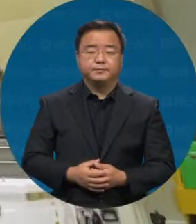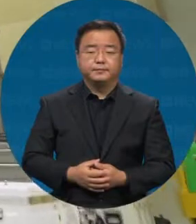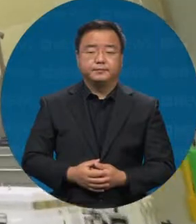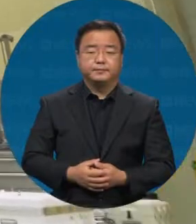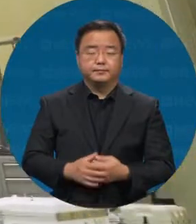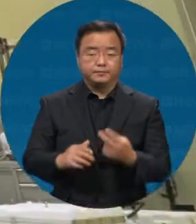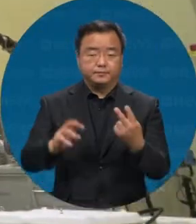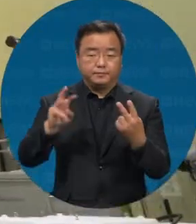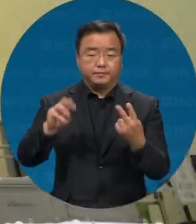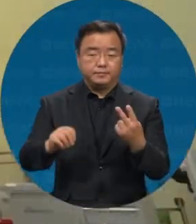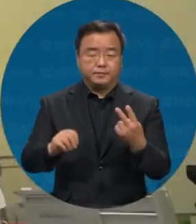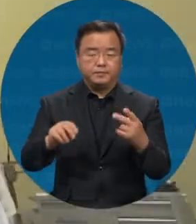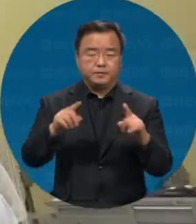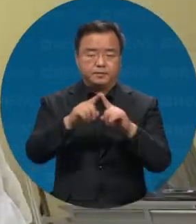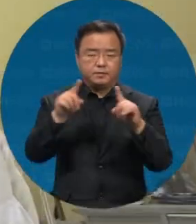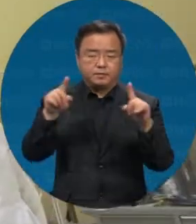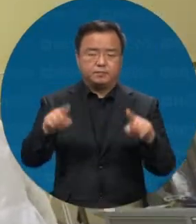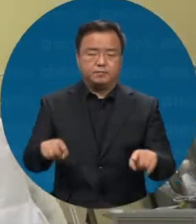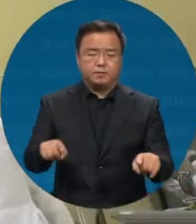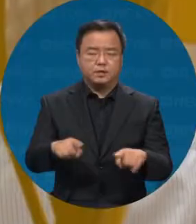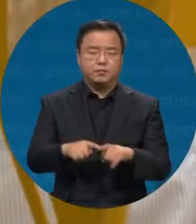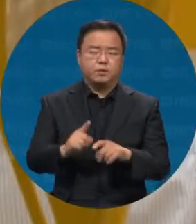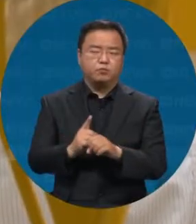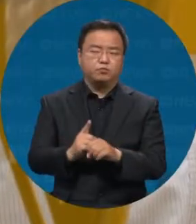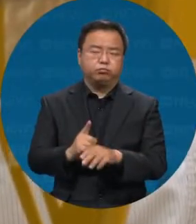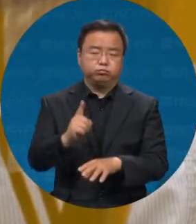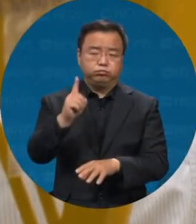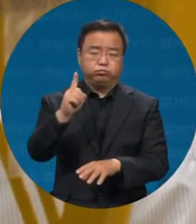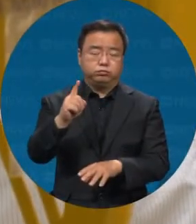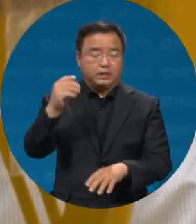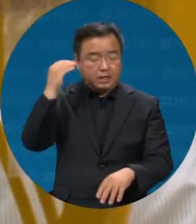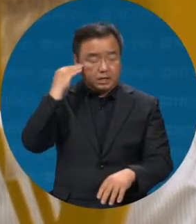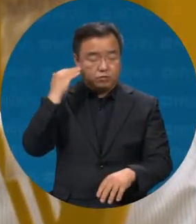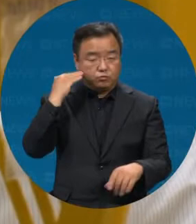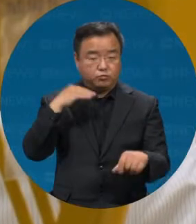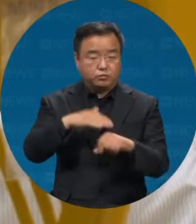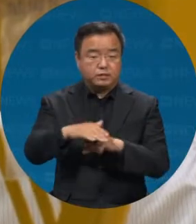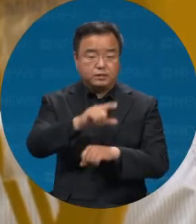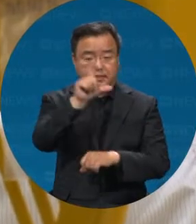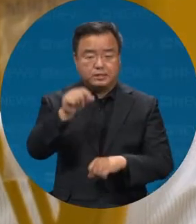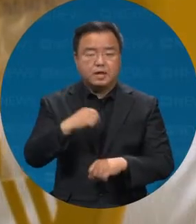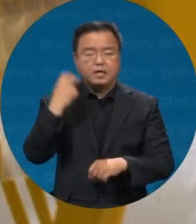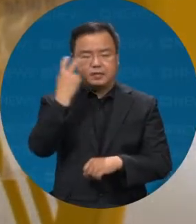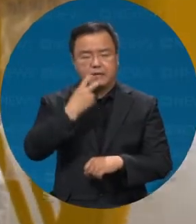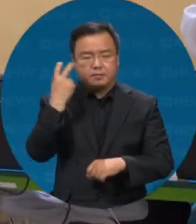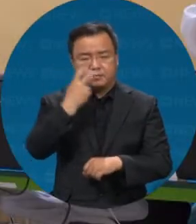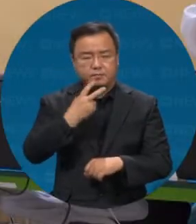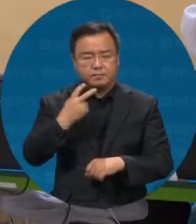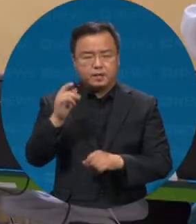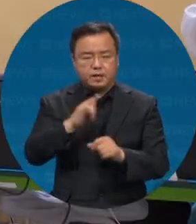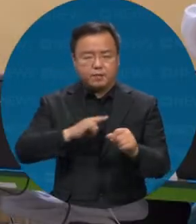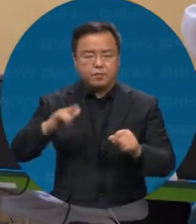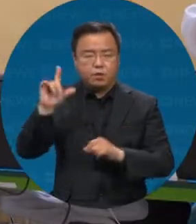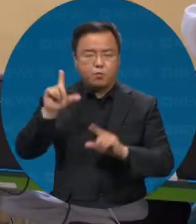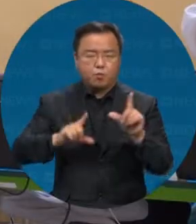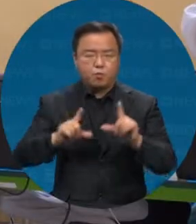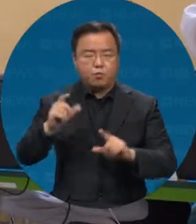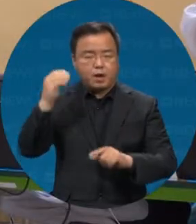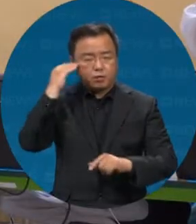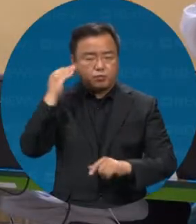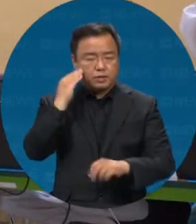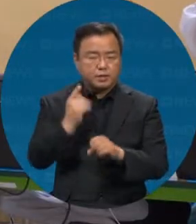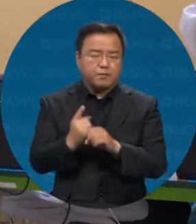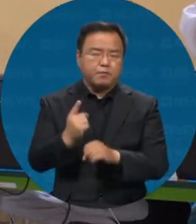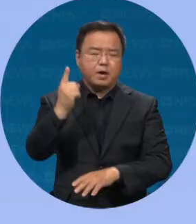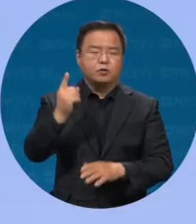2m 크기의 직육면체의 우주비행 책 한국형 달 탐사선 단 우리의 모습입니다 한국에서 발 사 준비를